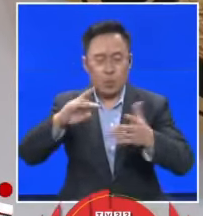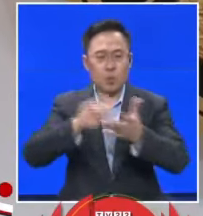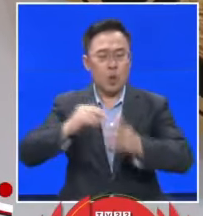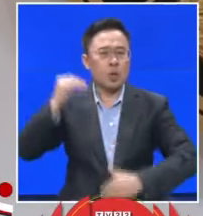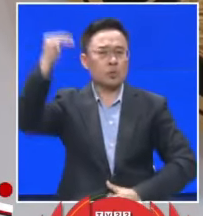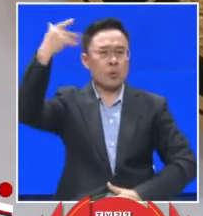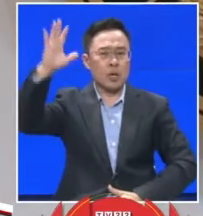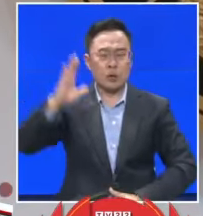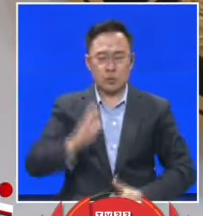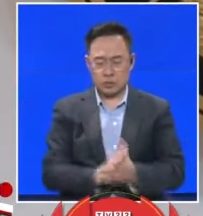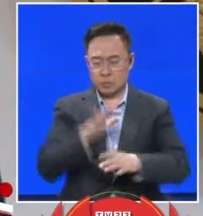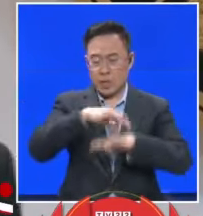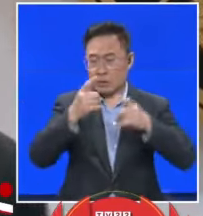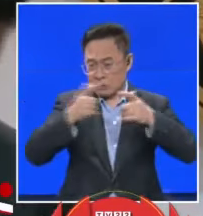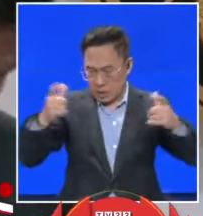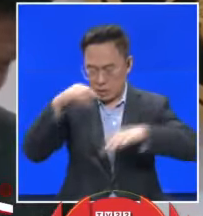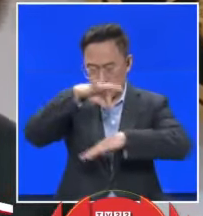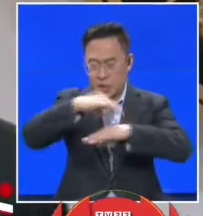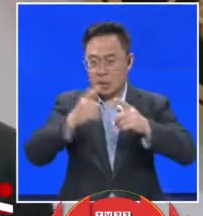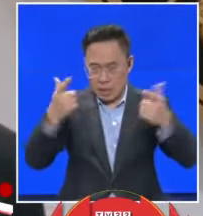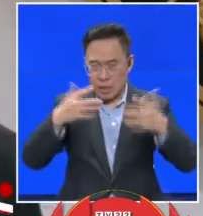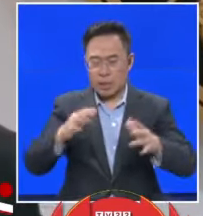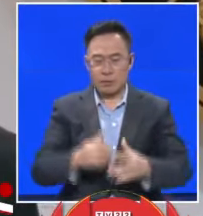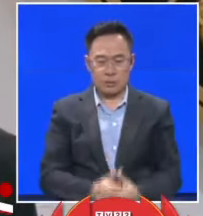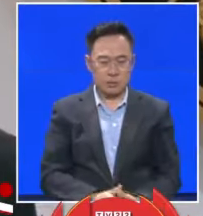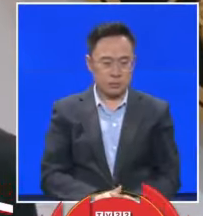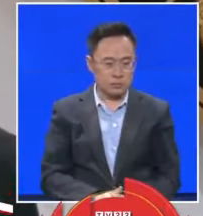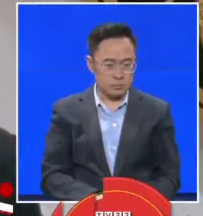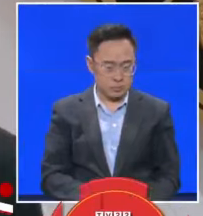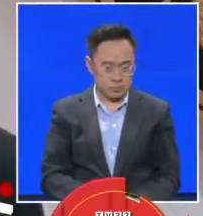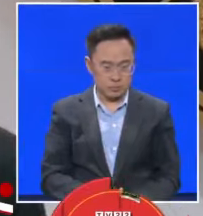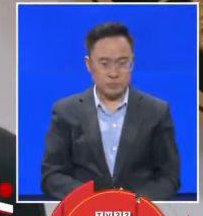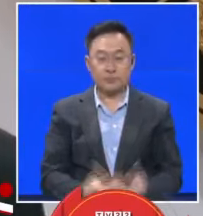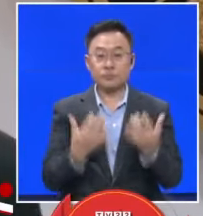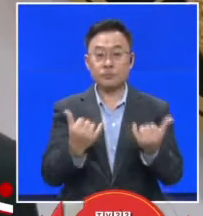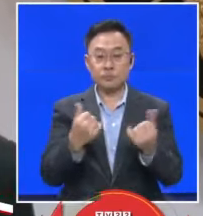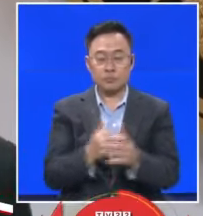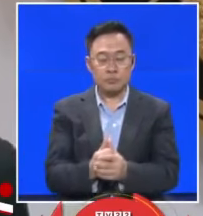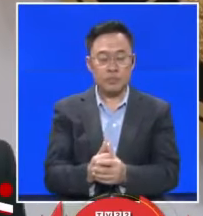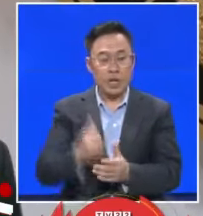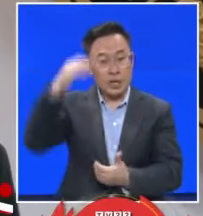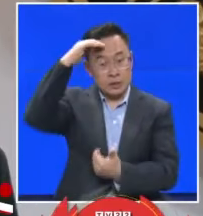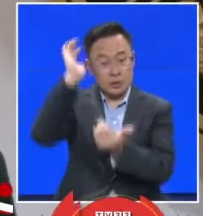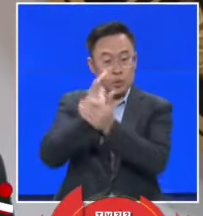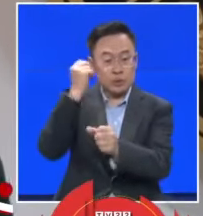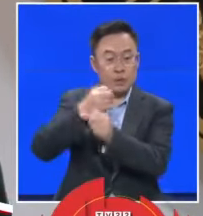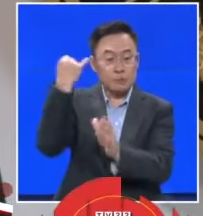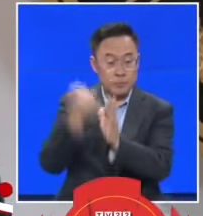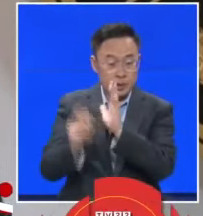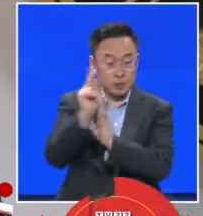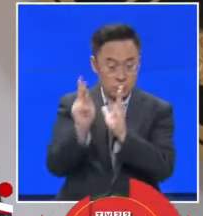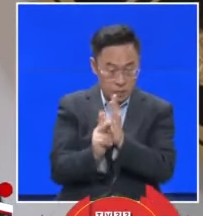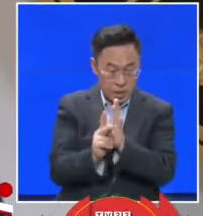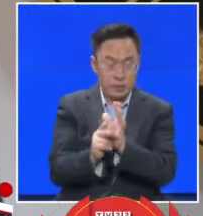ที่ผู้รักษากฎหมายทำผิดกฎหมายซะเองปรากฏจังหวะนี้ค่ะนายกรัฐมนตรีสวนกลับทันควันนะคะบอกอย่าเพิ่งพูดว่าเป็น